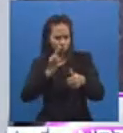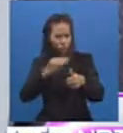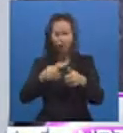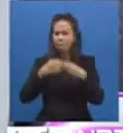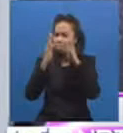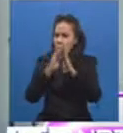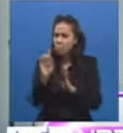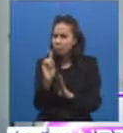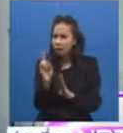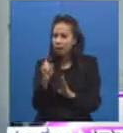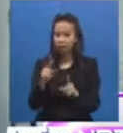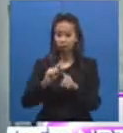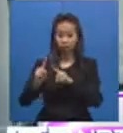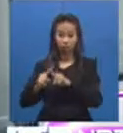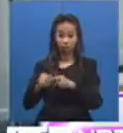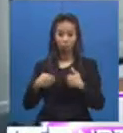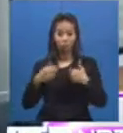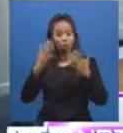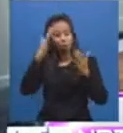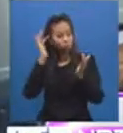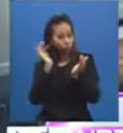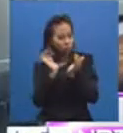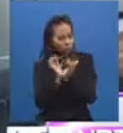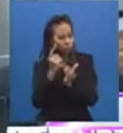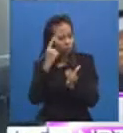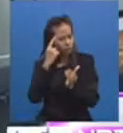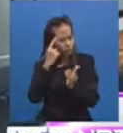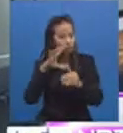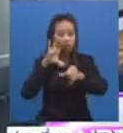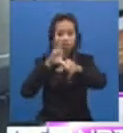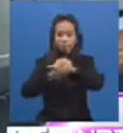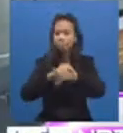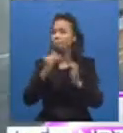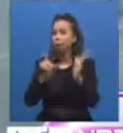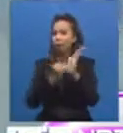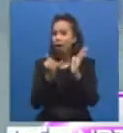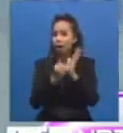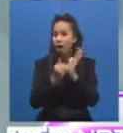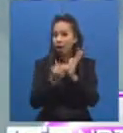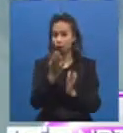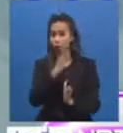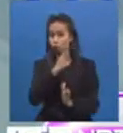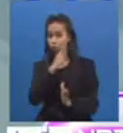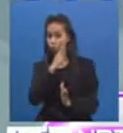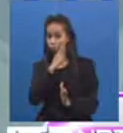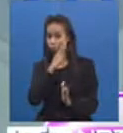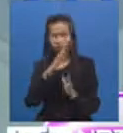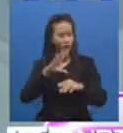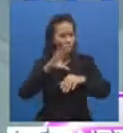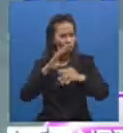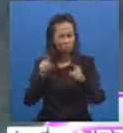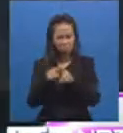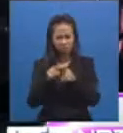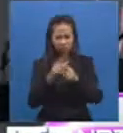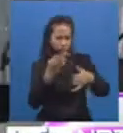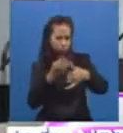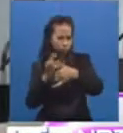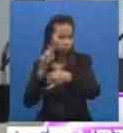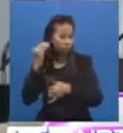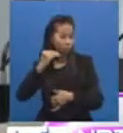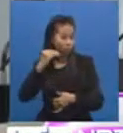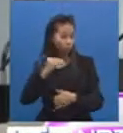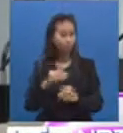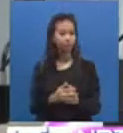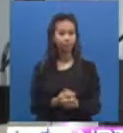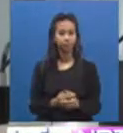ตุซึ่งทำให้เจ้าหน้าที่สามารถหาตัวคนร้ายได้ง่ายขึ้นหากมีการก่อเหตุในหลายคดี นี่เป็น